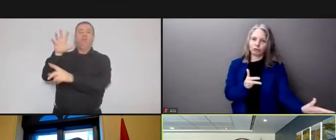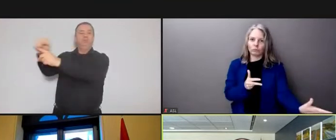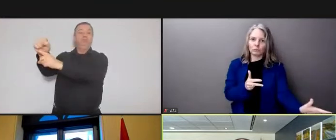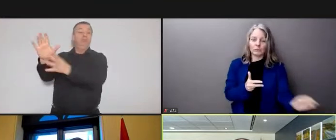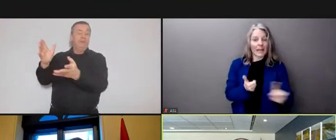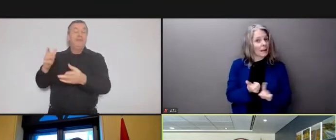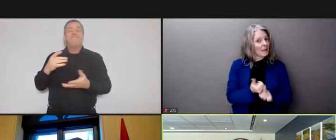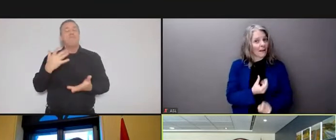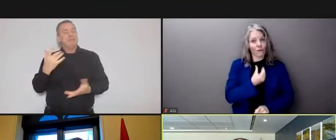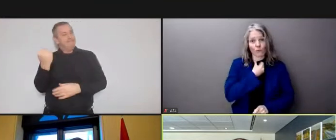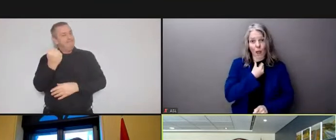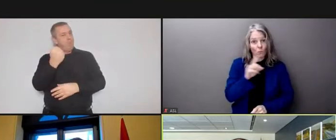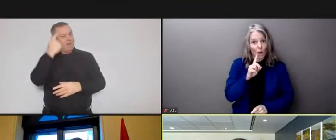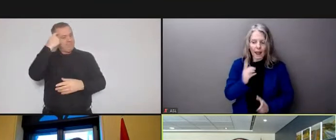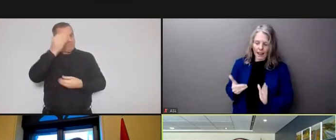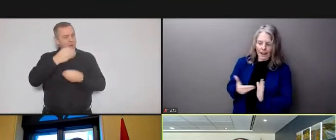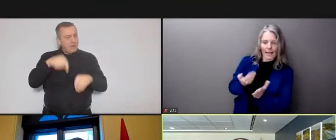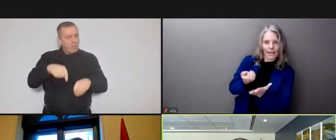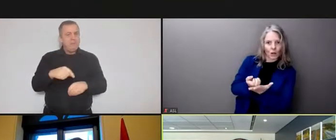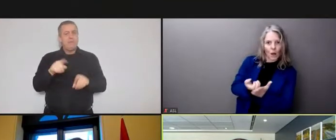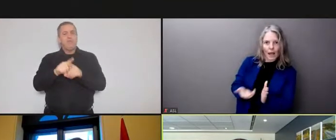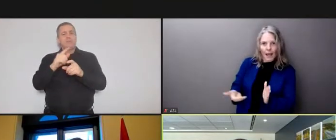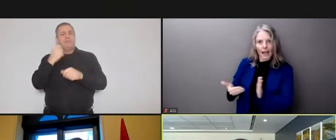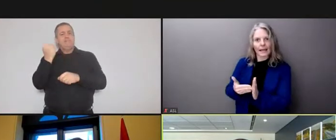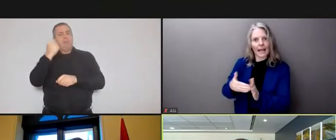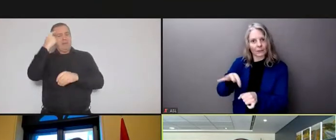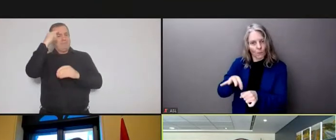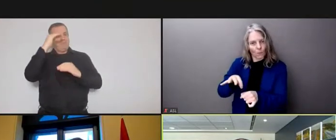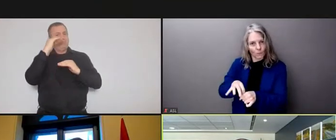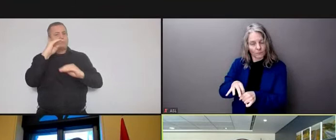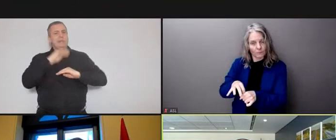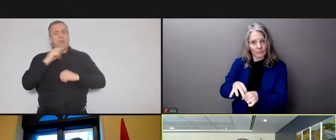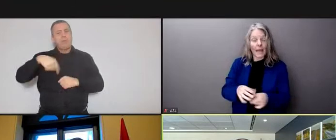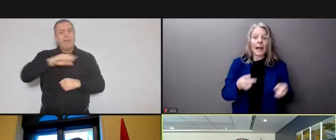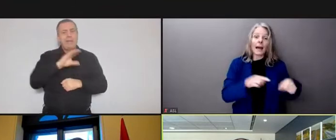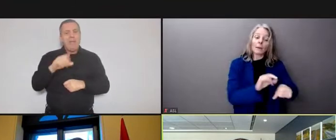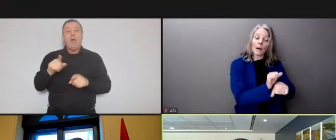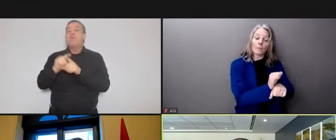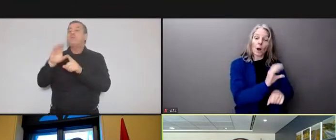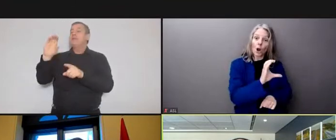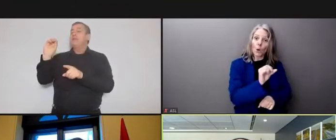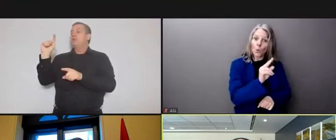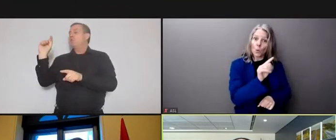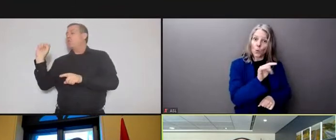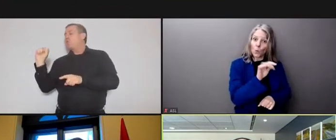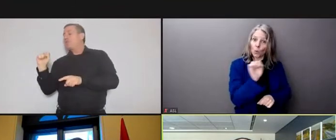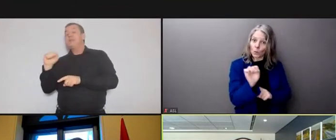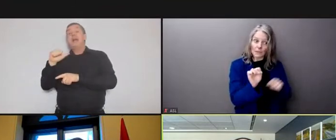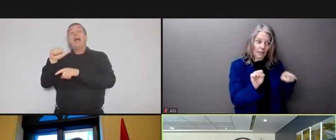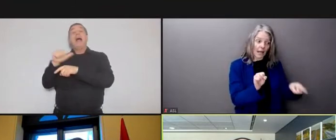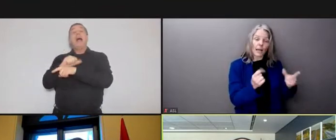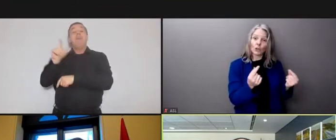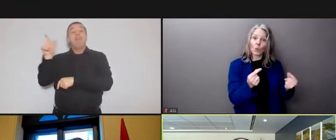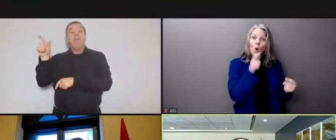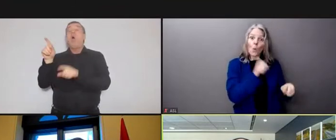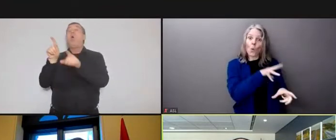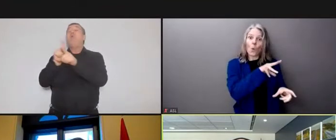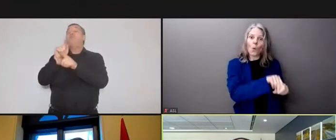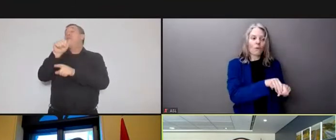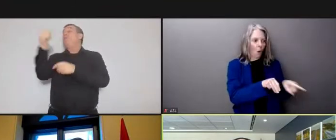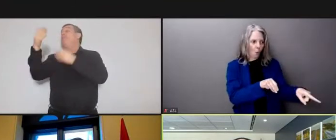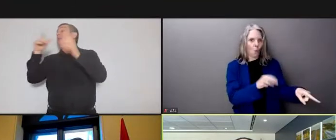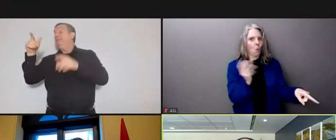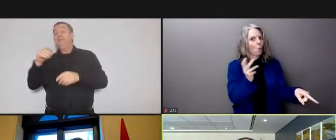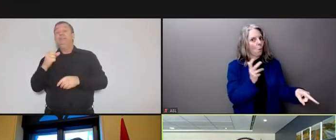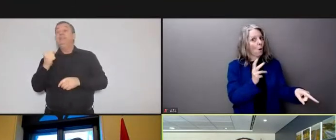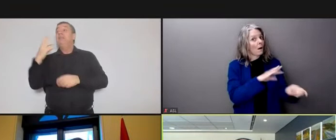as we saw in coots alberta and other places across the country some of those involved are alleged to have much have had much